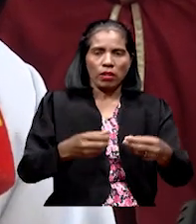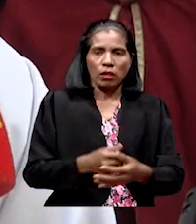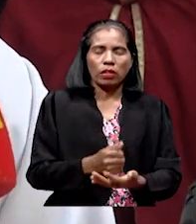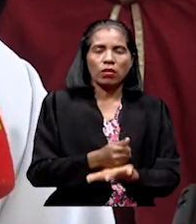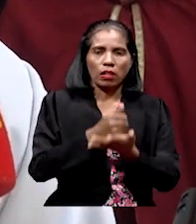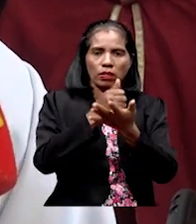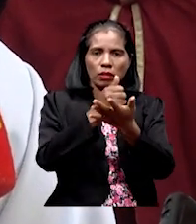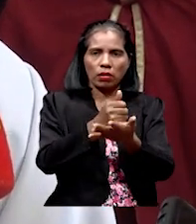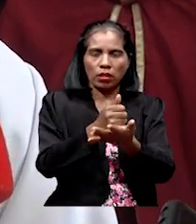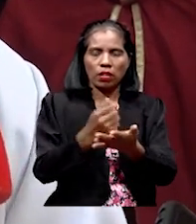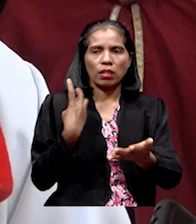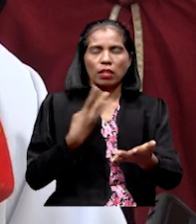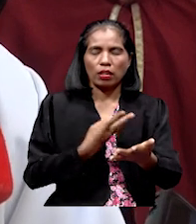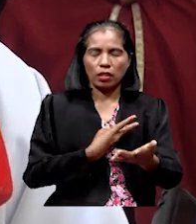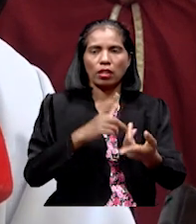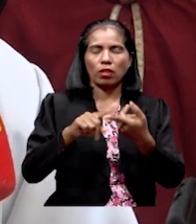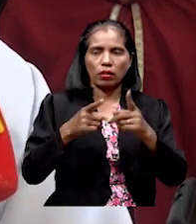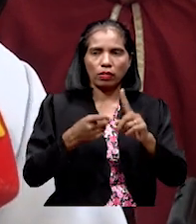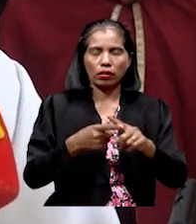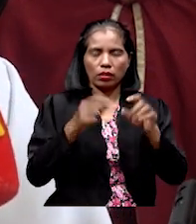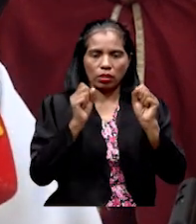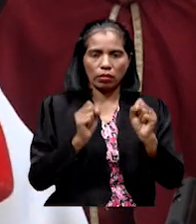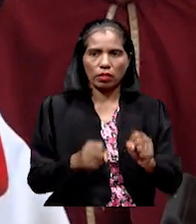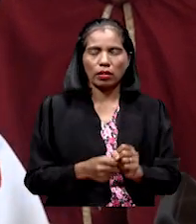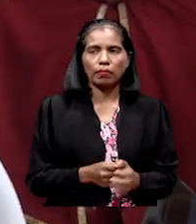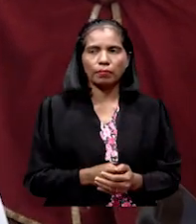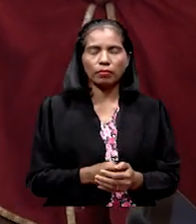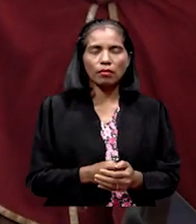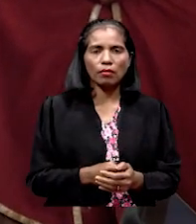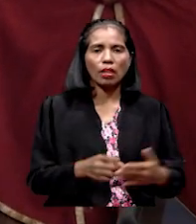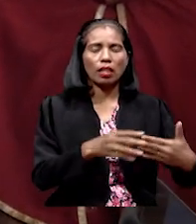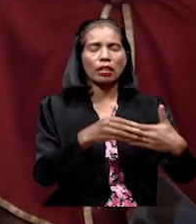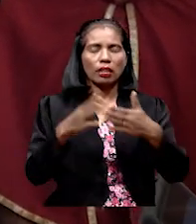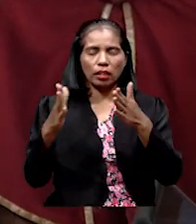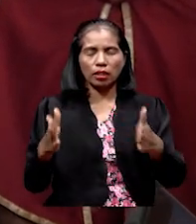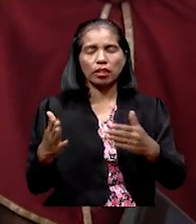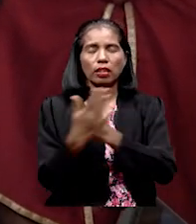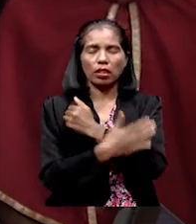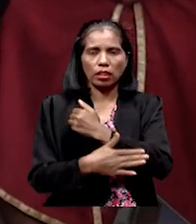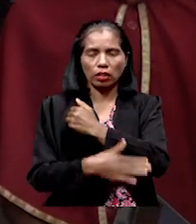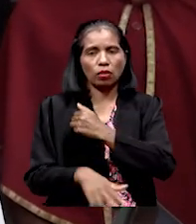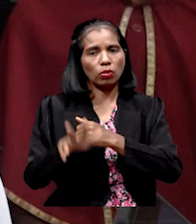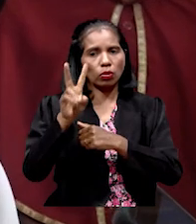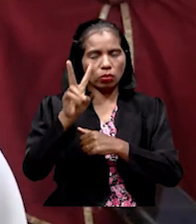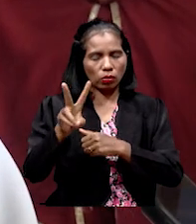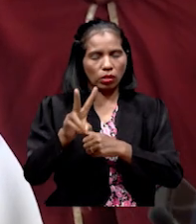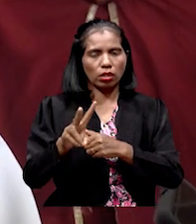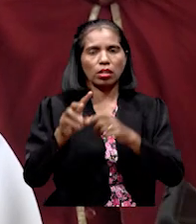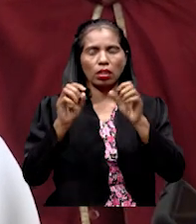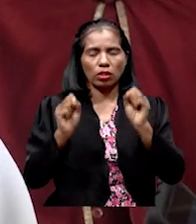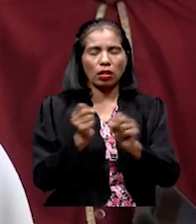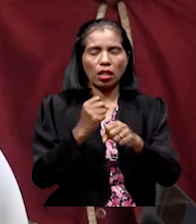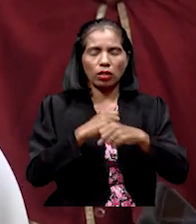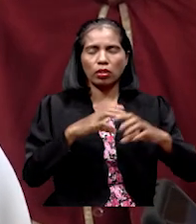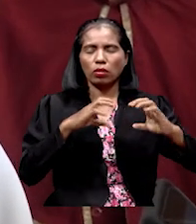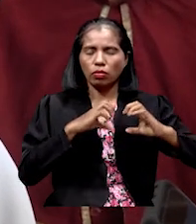ditulumos ita ne maluk sirem ho di hamamar na ulun sirne be raine baninia ne atu bel hamamar sirne fuan